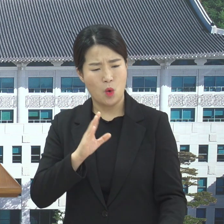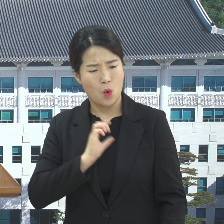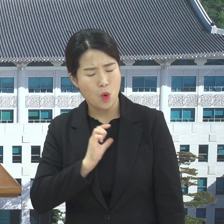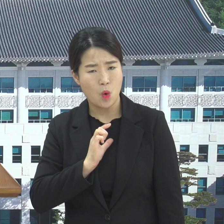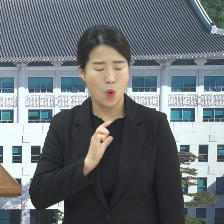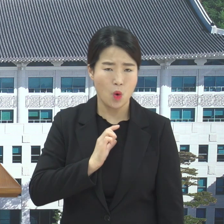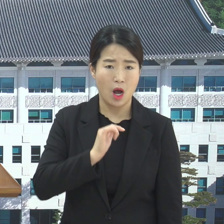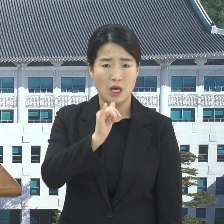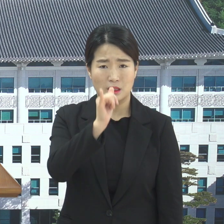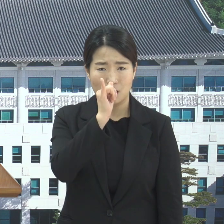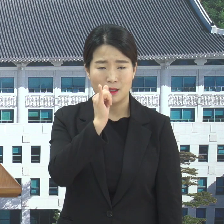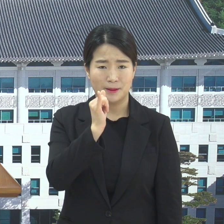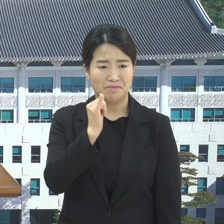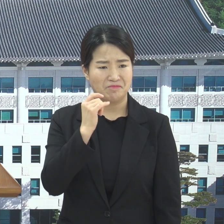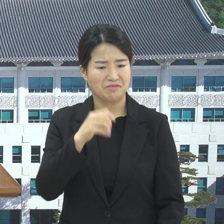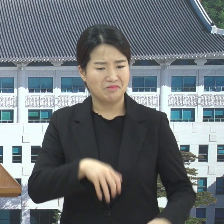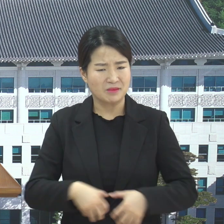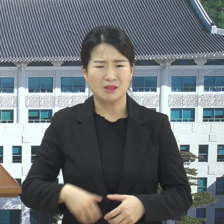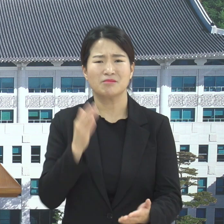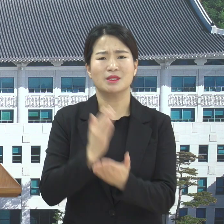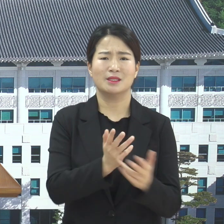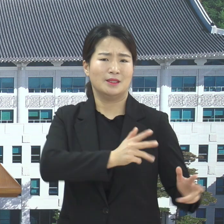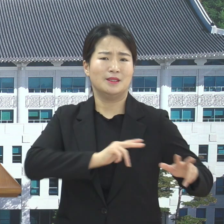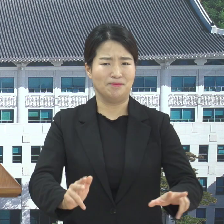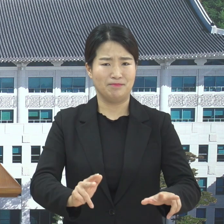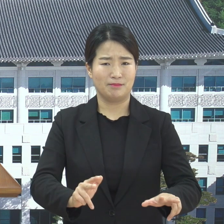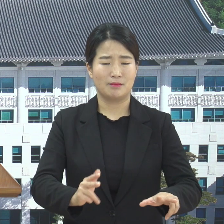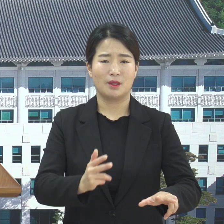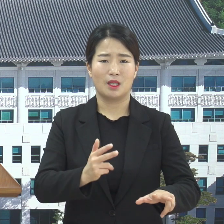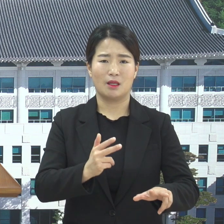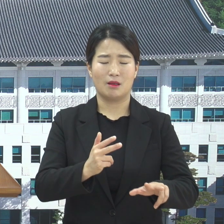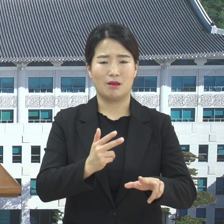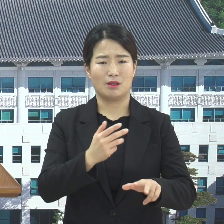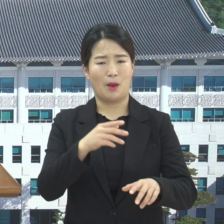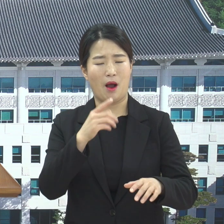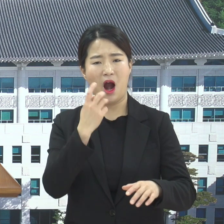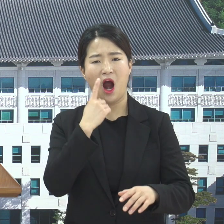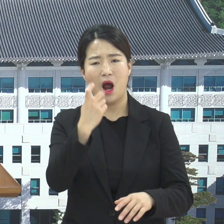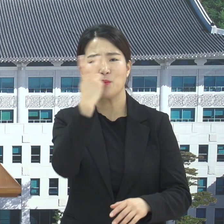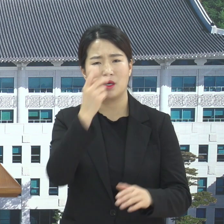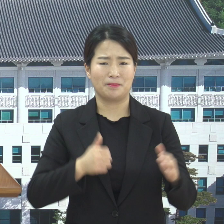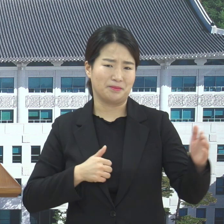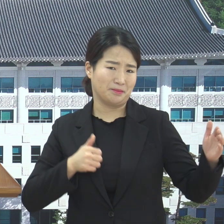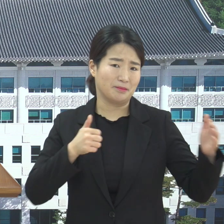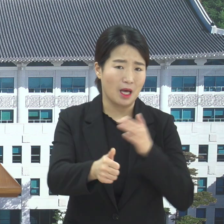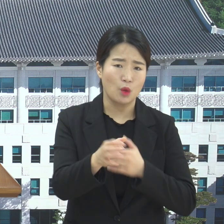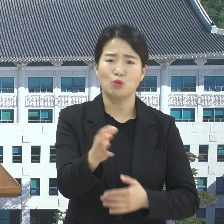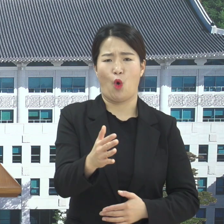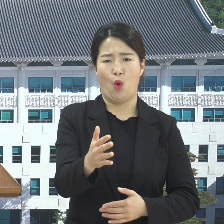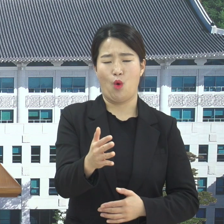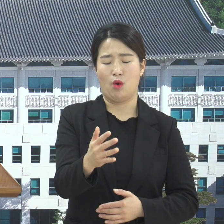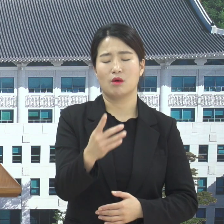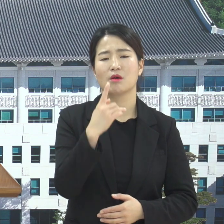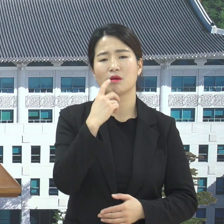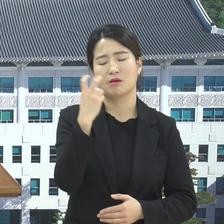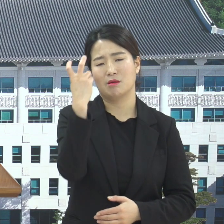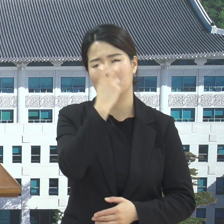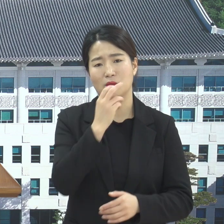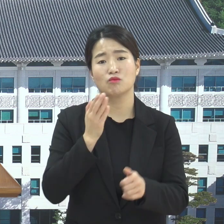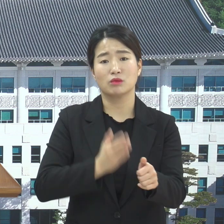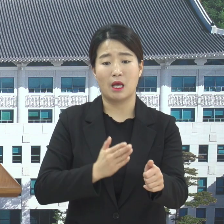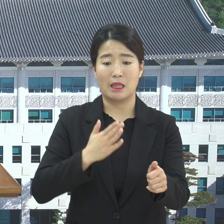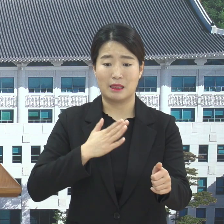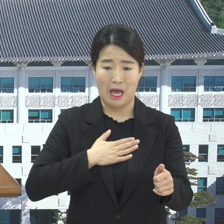증상이 나타나면 주저하지 마시고 즉시 선별진료소를 찾으셔서 무료로 검사를 받아